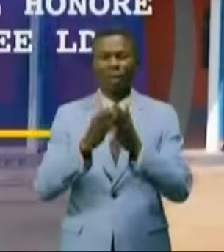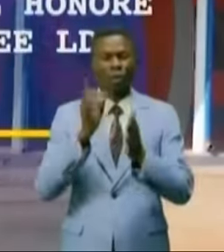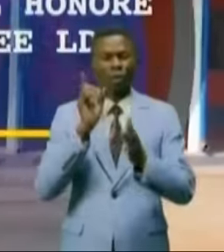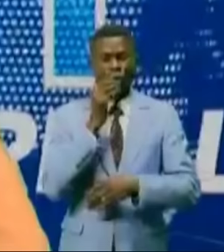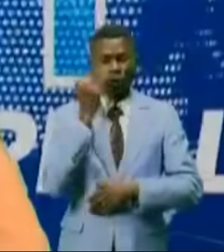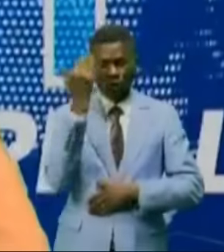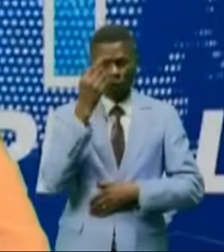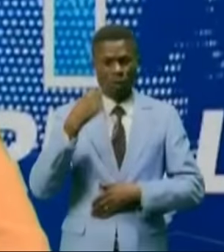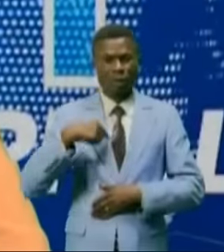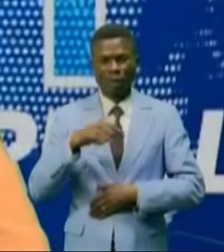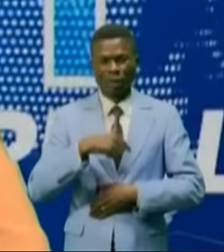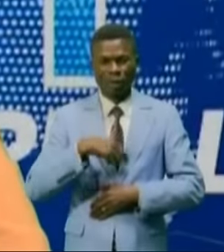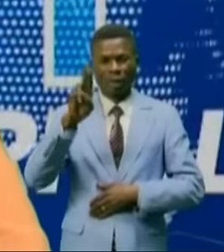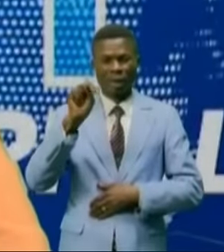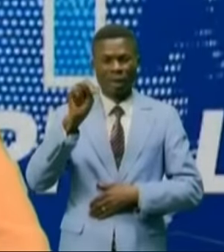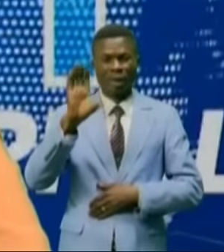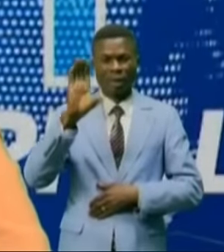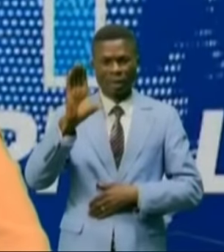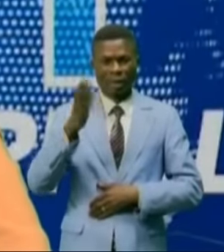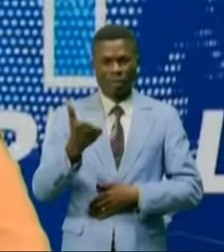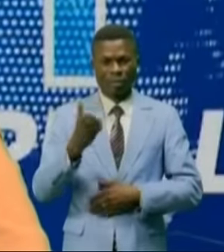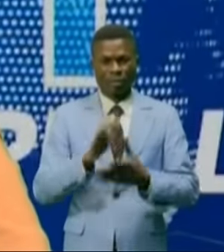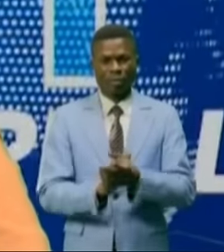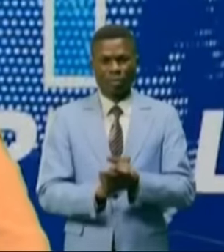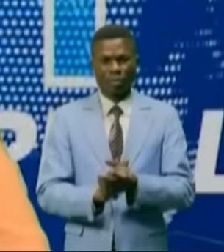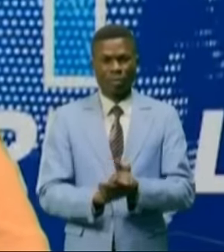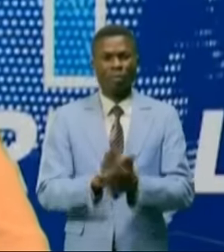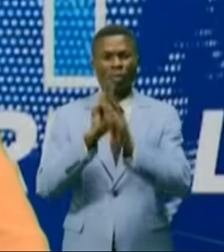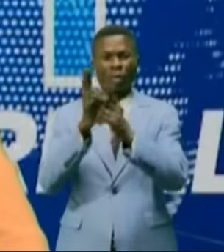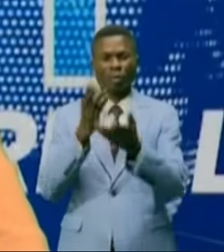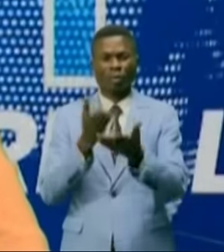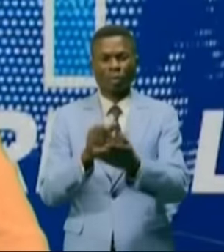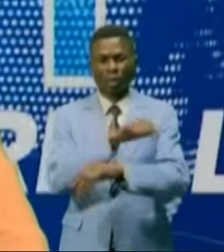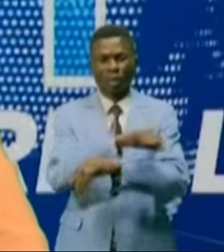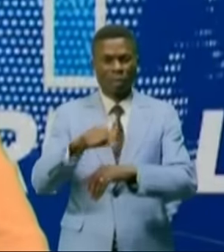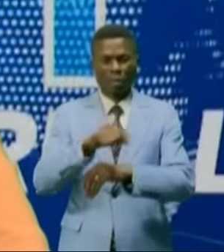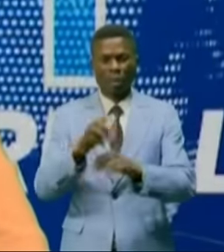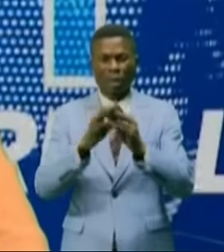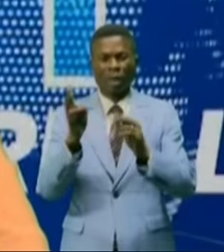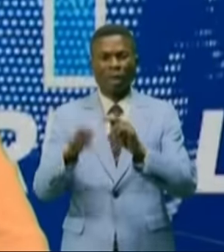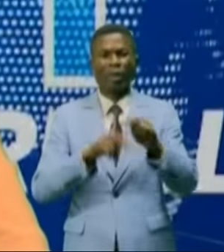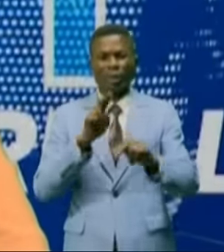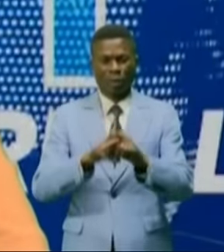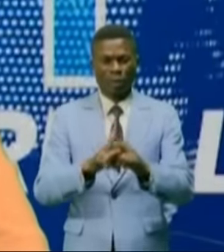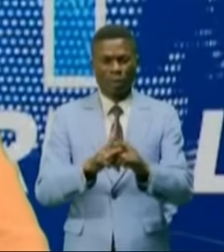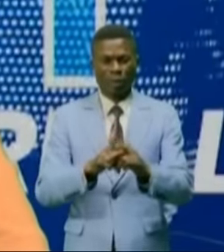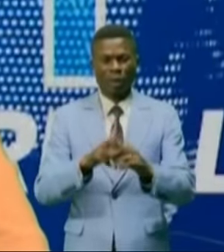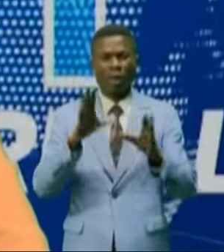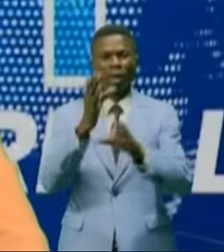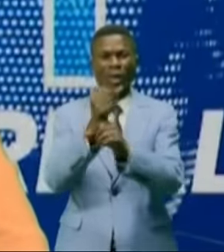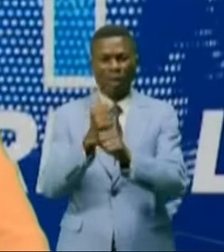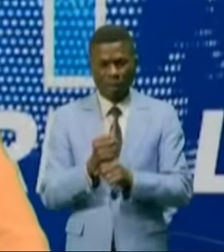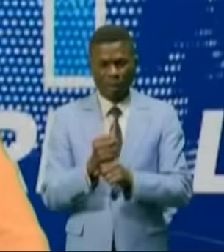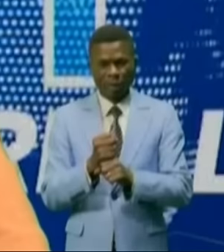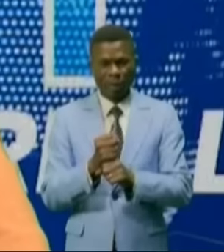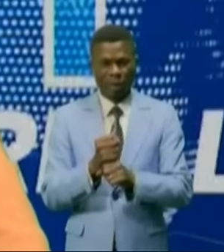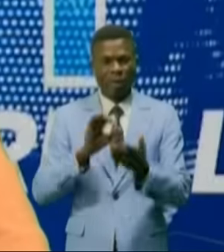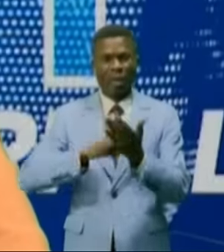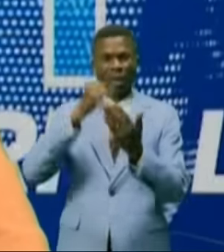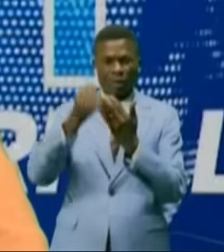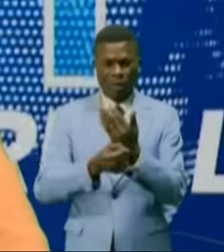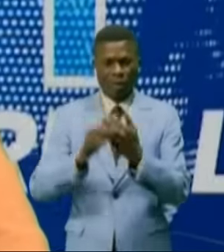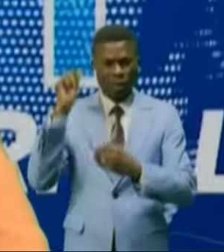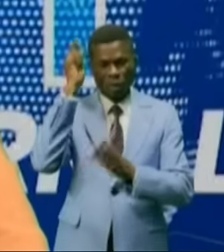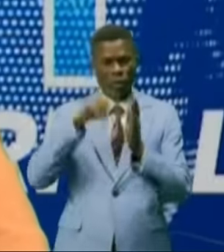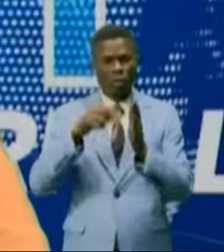rejoindre pour suivre ce journal. Seul compte à rebours, le bureau de l'Assemblée nationale vient de réceptionner le programme du